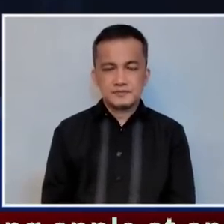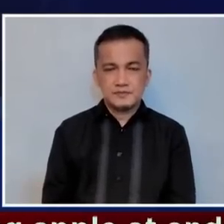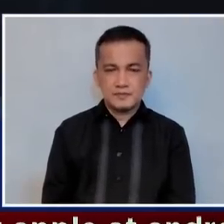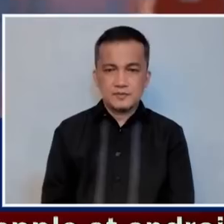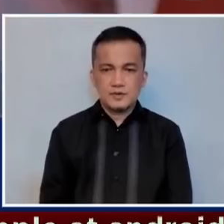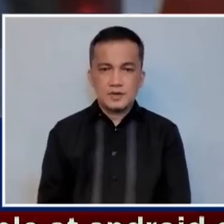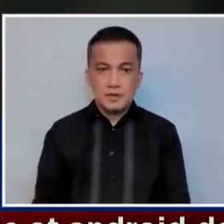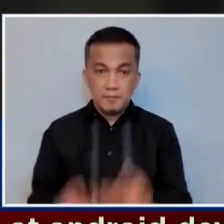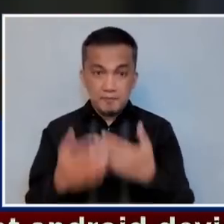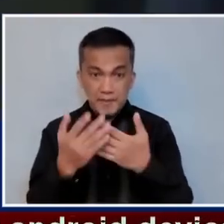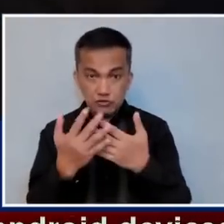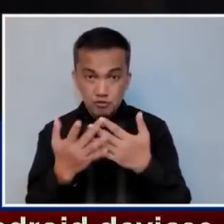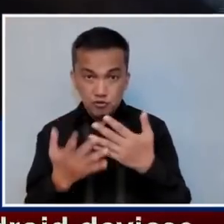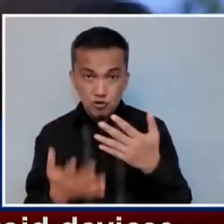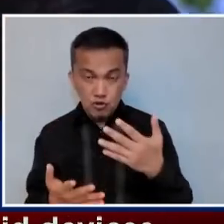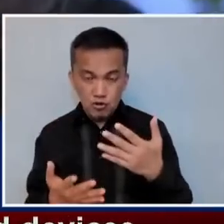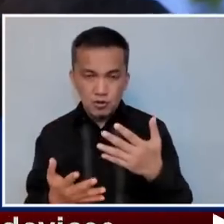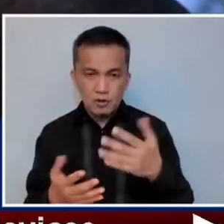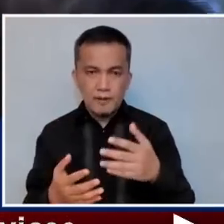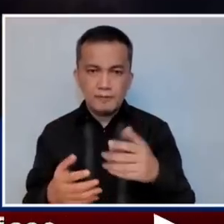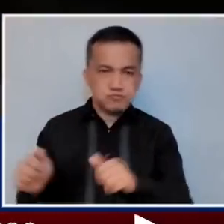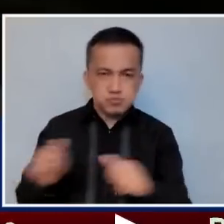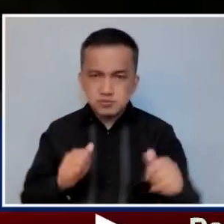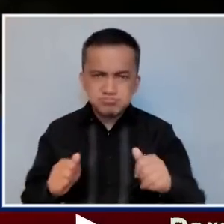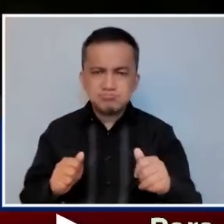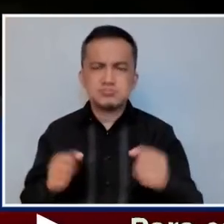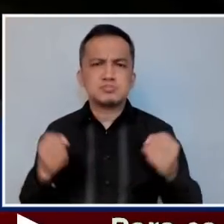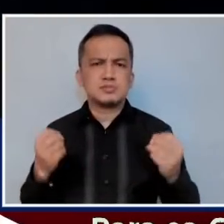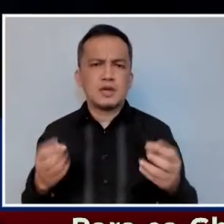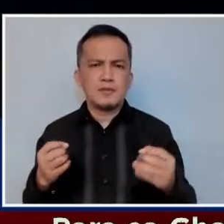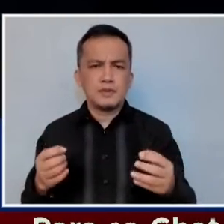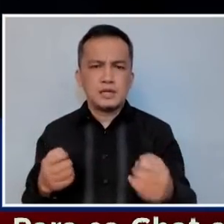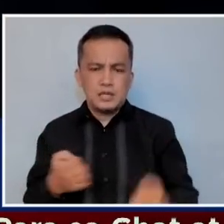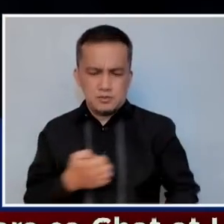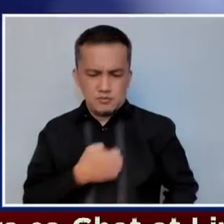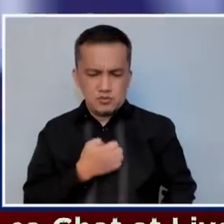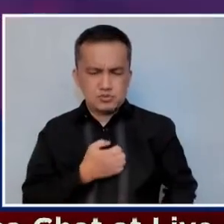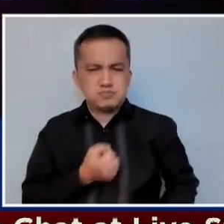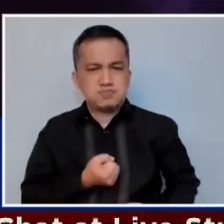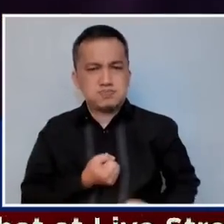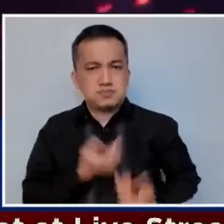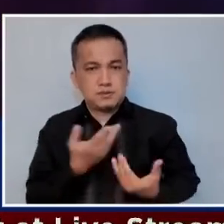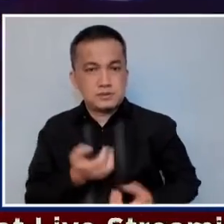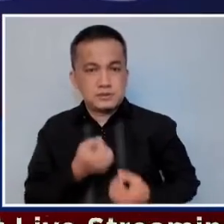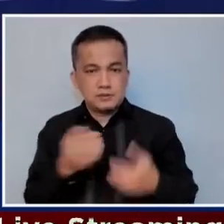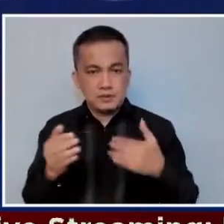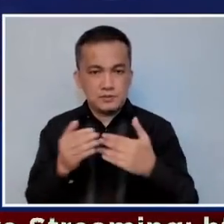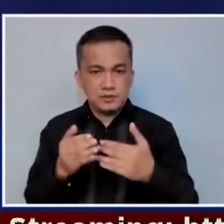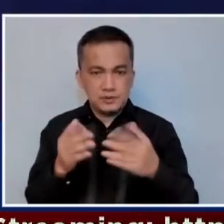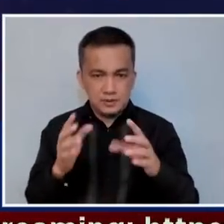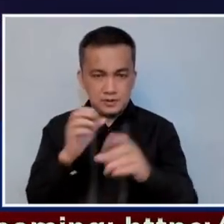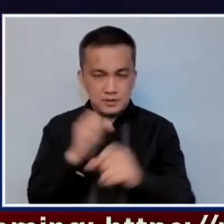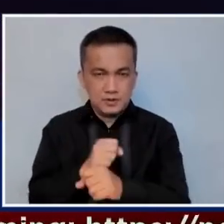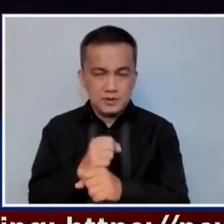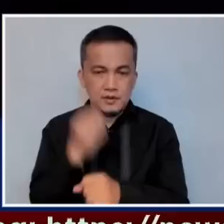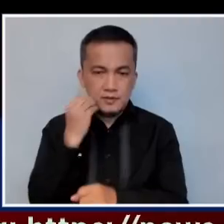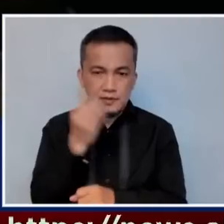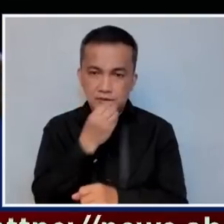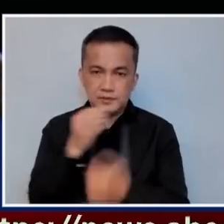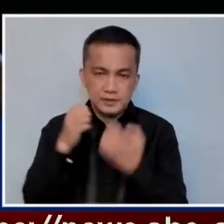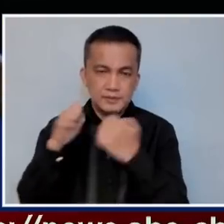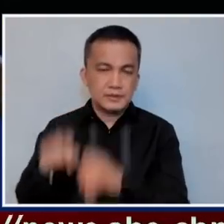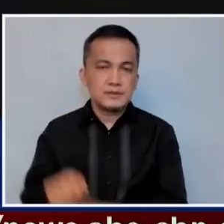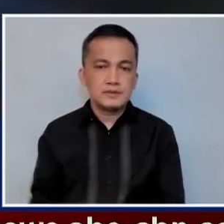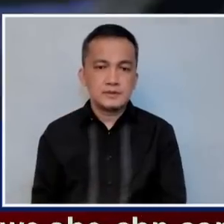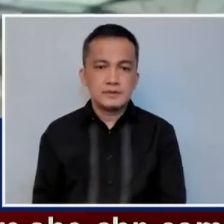Madugo, puno ng aksyon at umaapaw ang emosyon nang nalalapit na pagkatapos ng Flower of Evil.